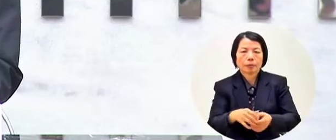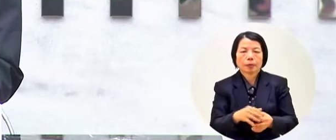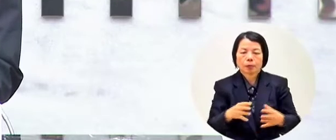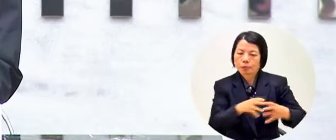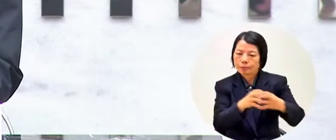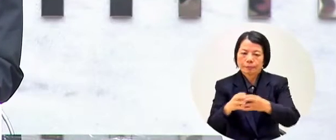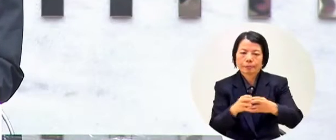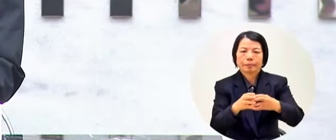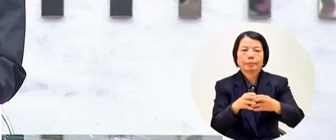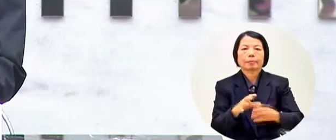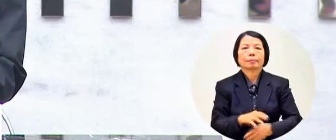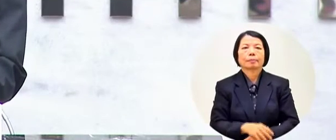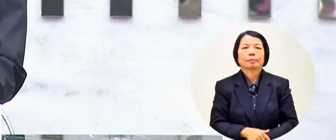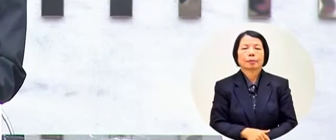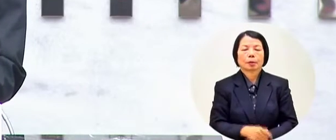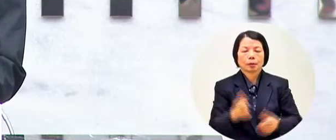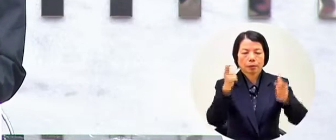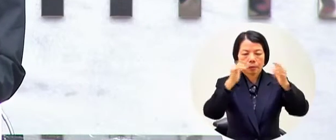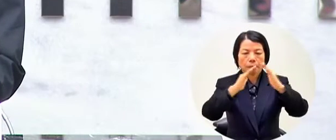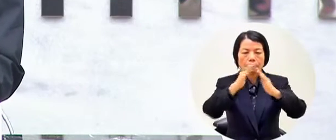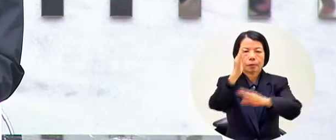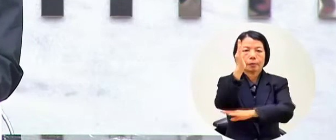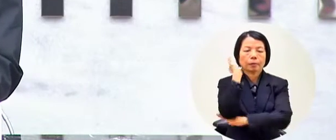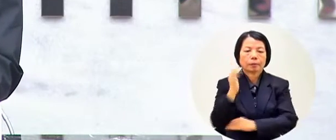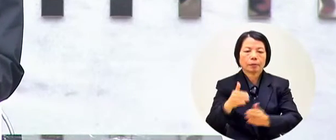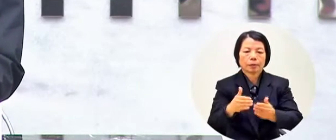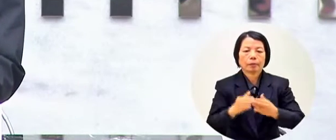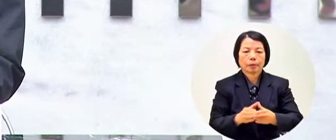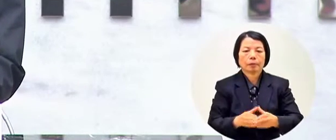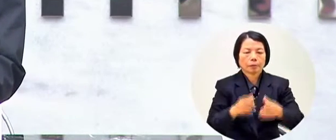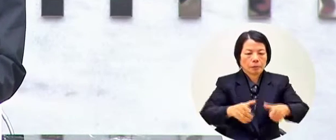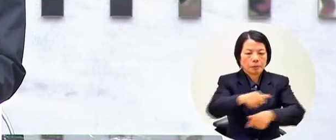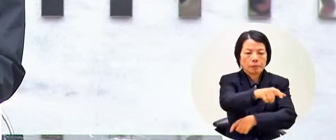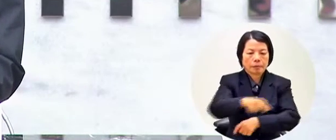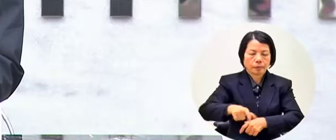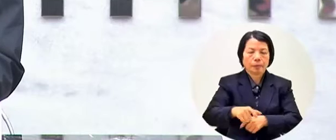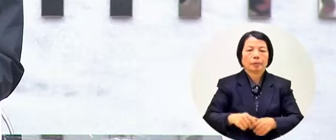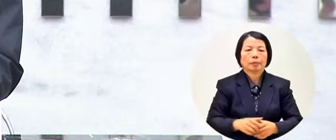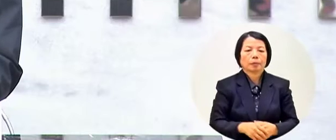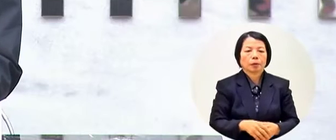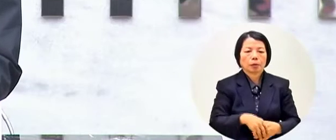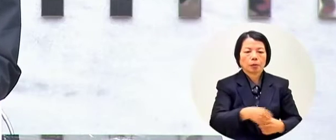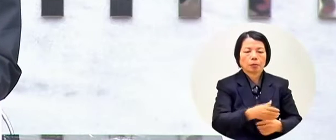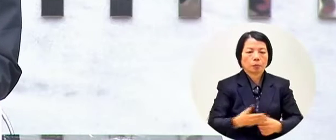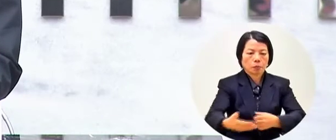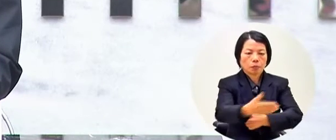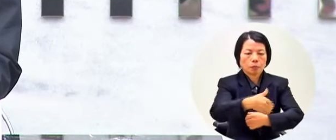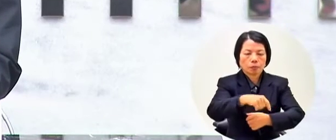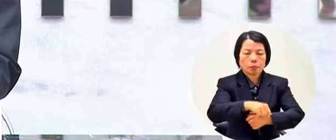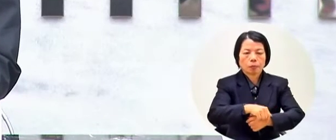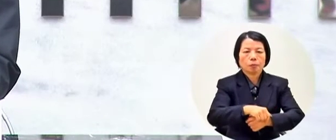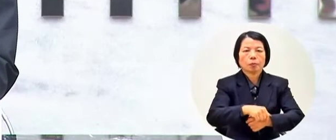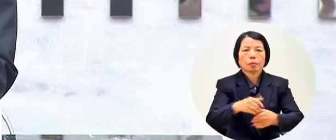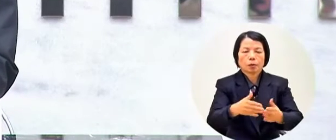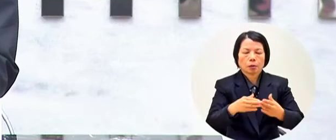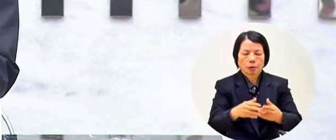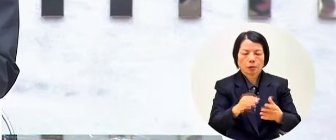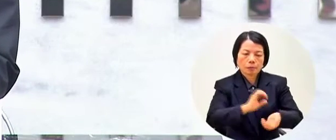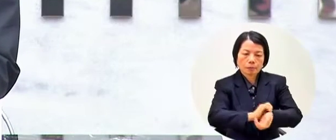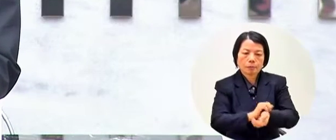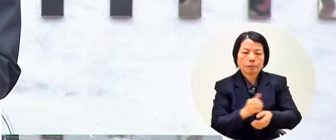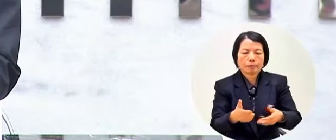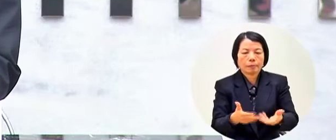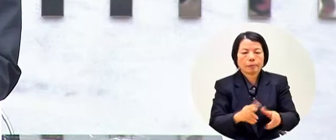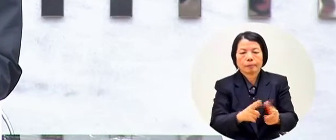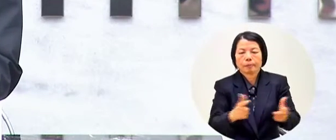合。市政府将搭建平台，整合高雄各大医疗系统的医疗服务强项，透过